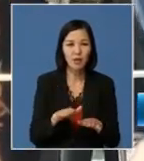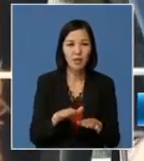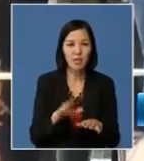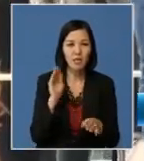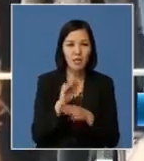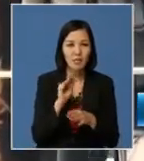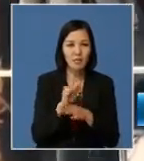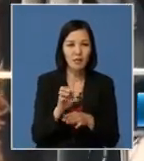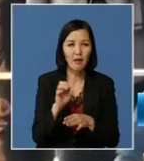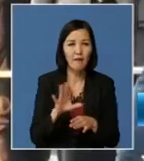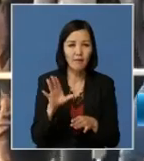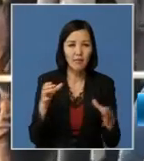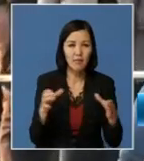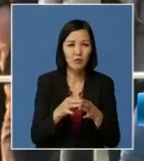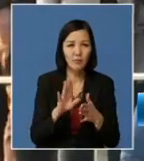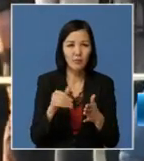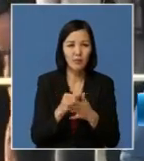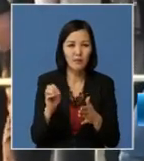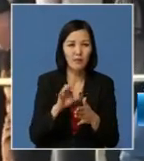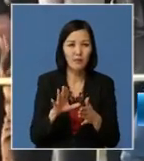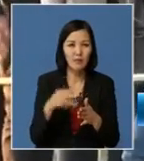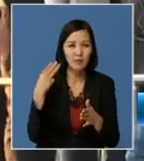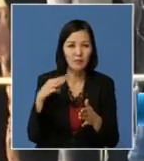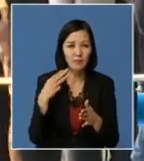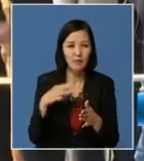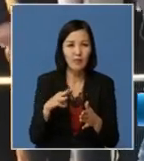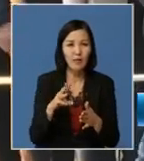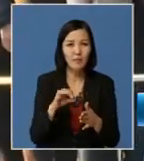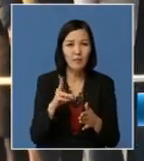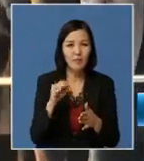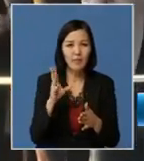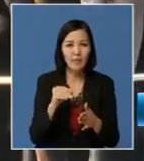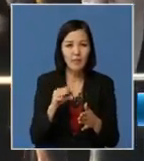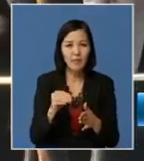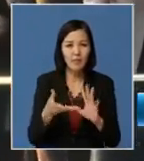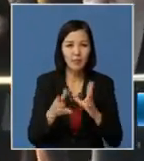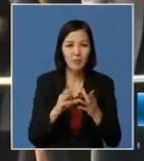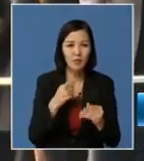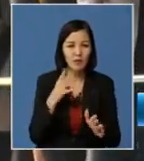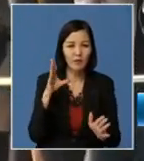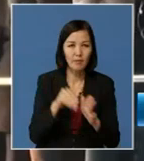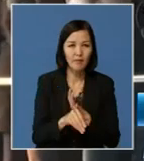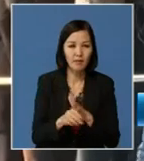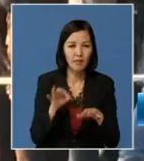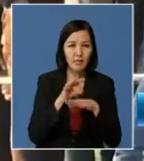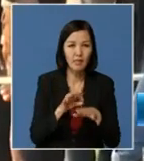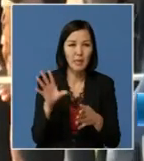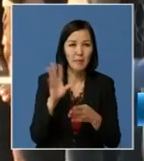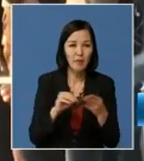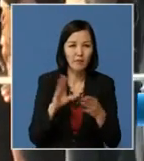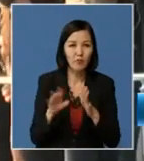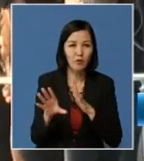и в Евросоюзе. По словам главы европейской дипломатии Федерики Могерини, отмена результатов голосования и проведение повторных